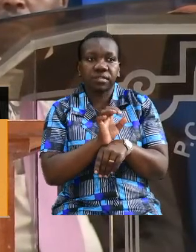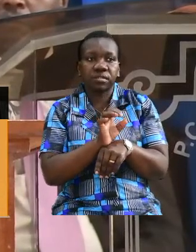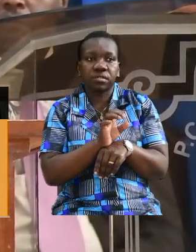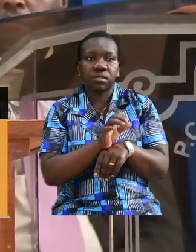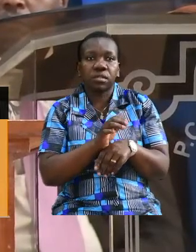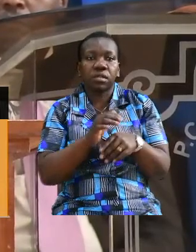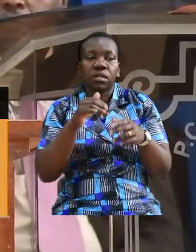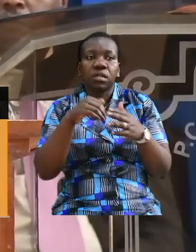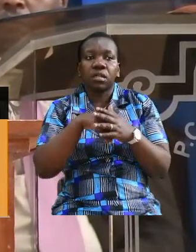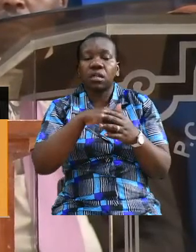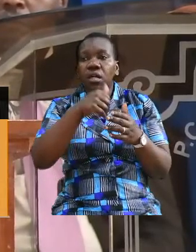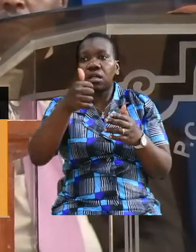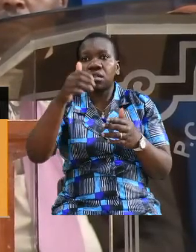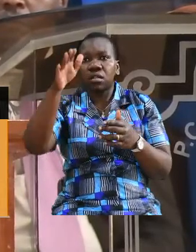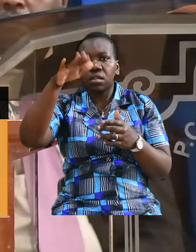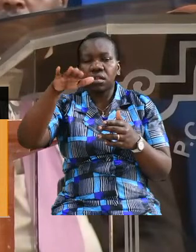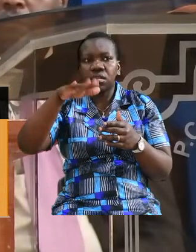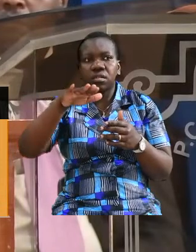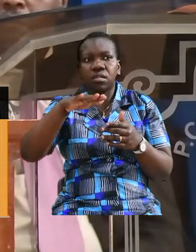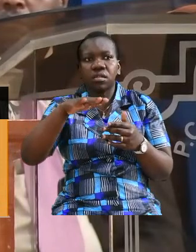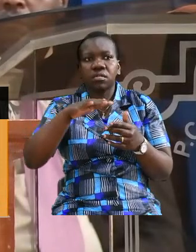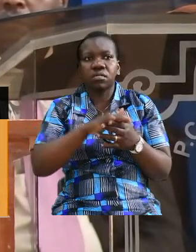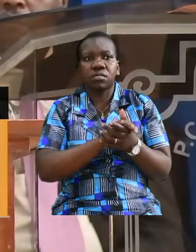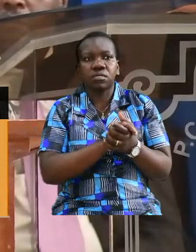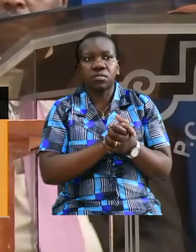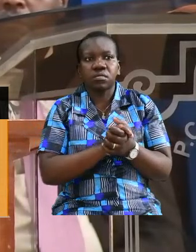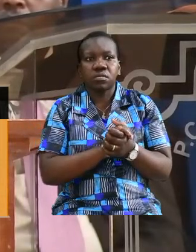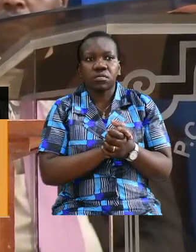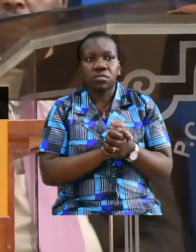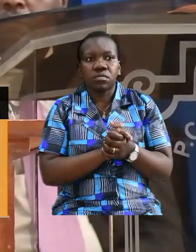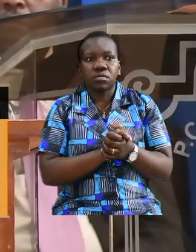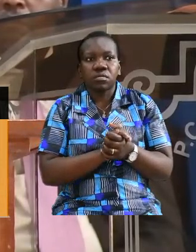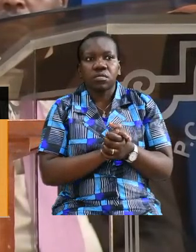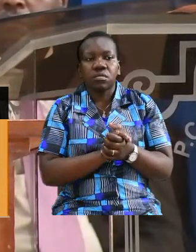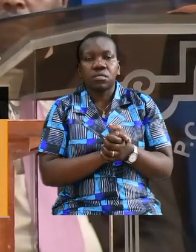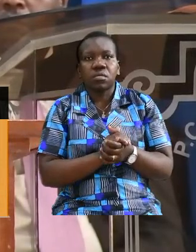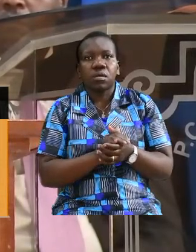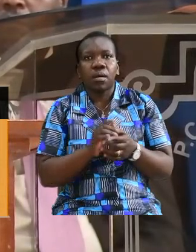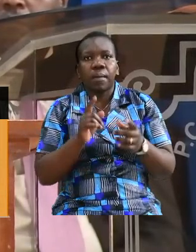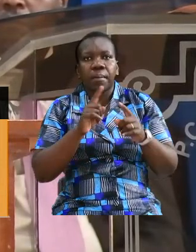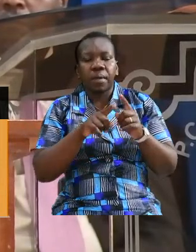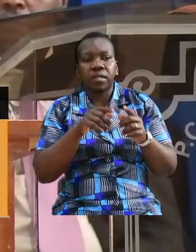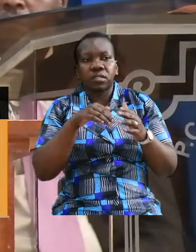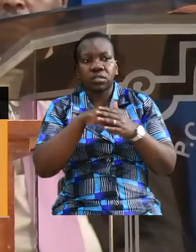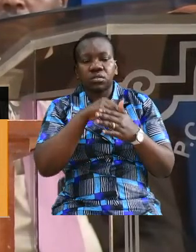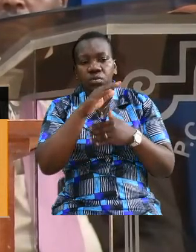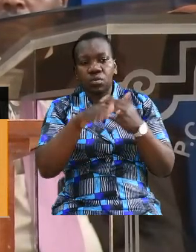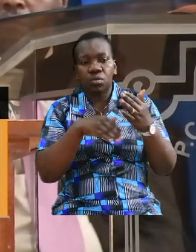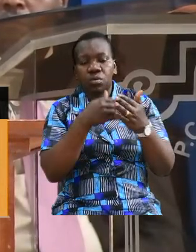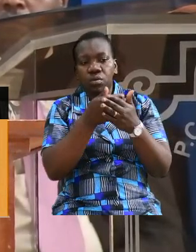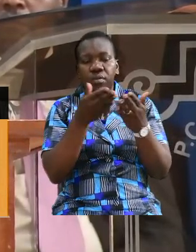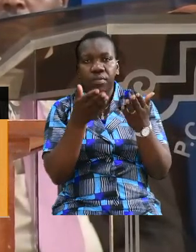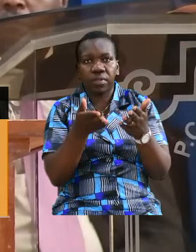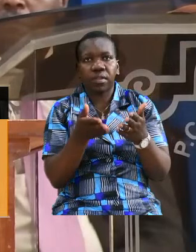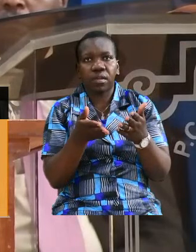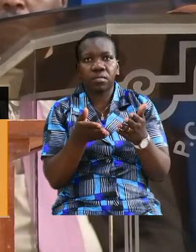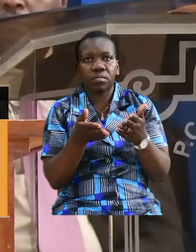not allowed to carry out any function of the office by order of the Presbytery of